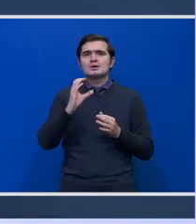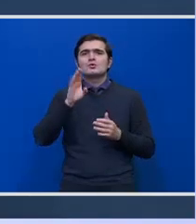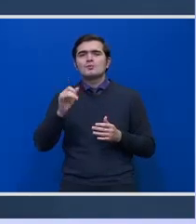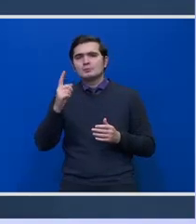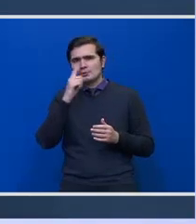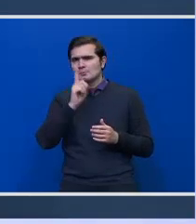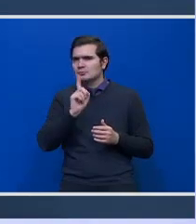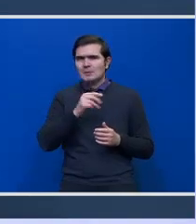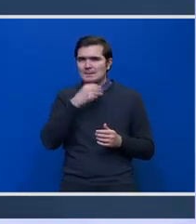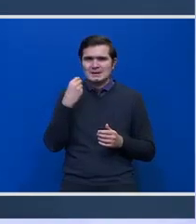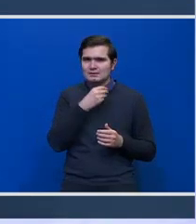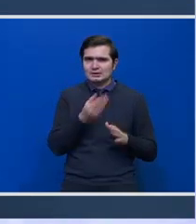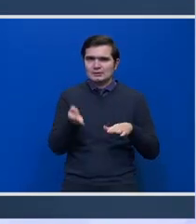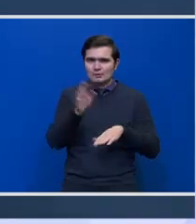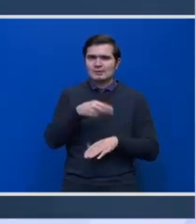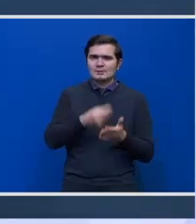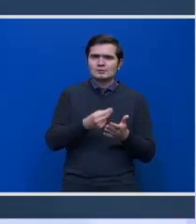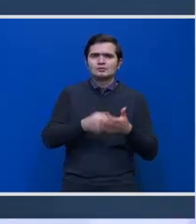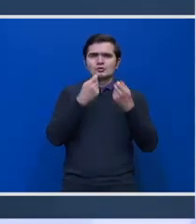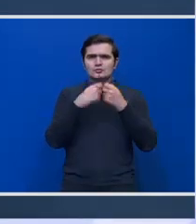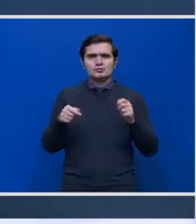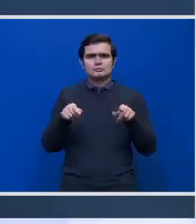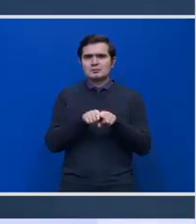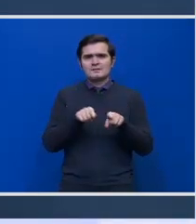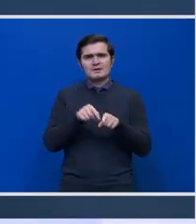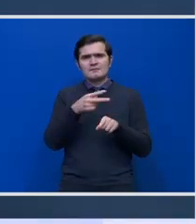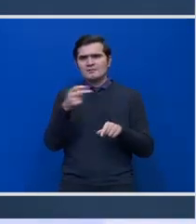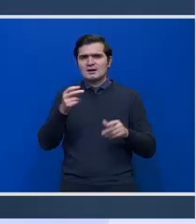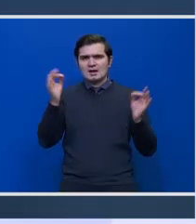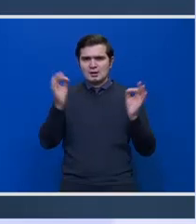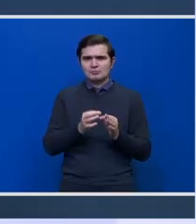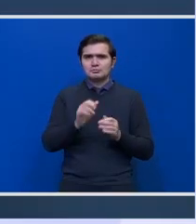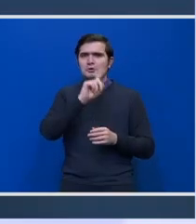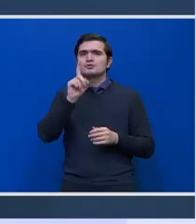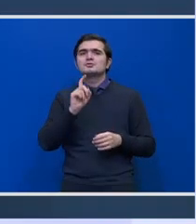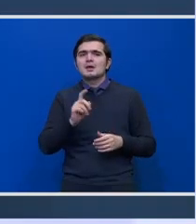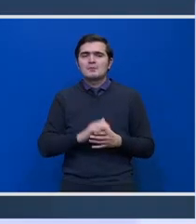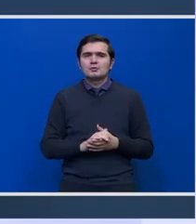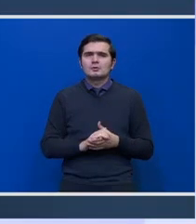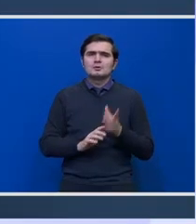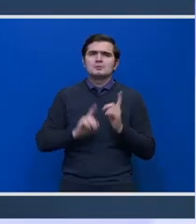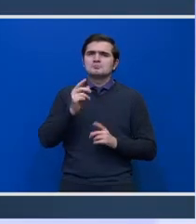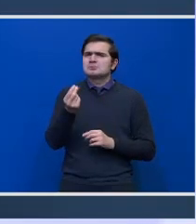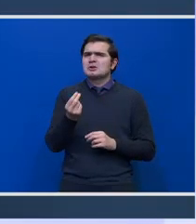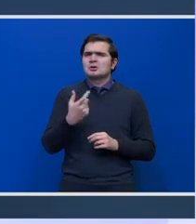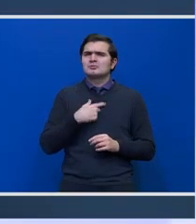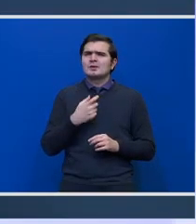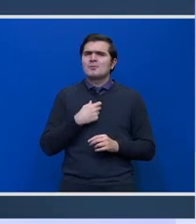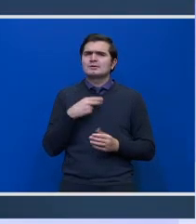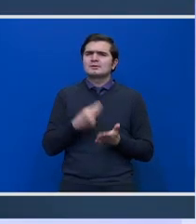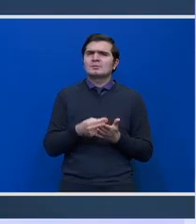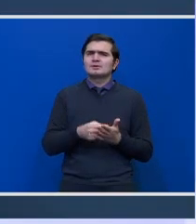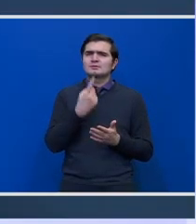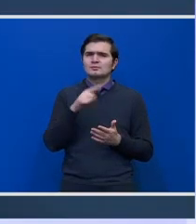nu beneficiază de compensare și plătește totul fără niciun fel de reducere. Întrebarea noastră ar fi dacă de ce nu se poate să